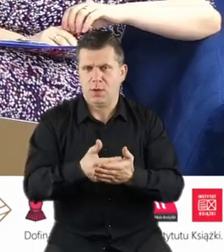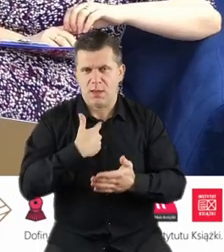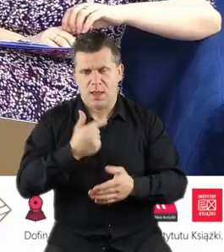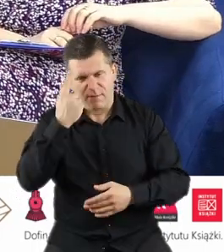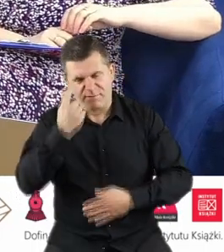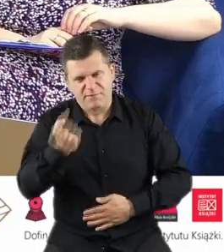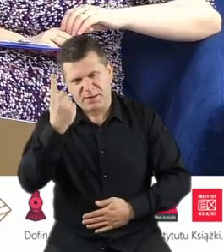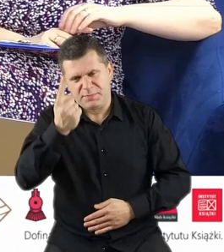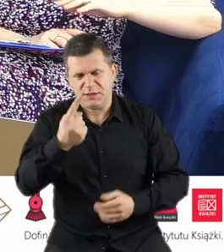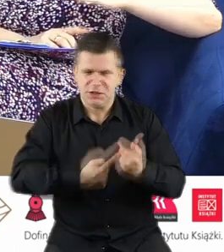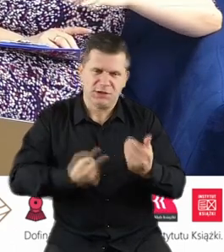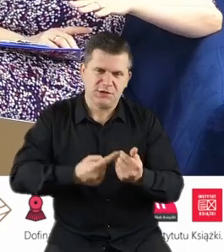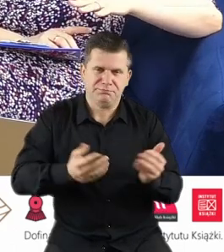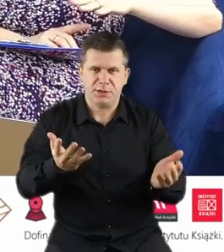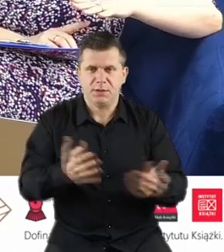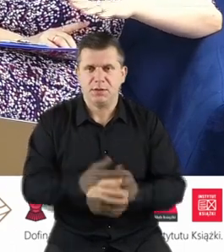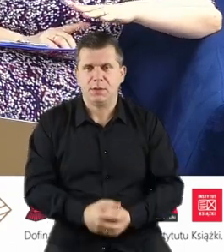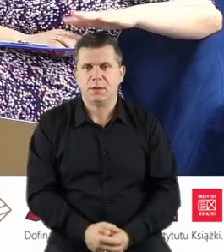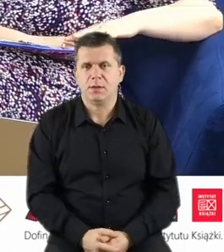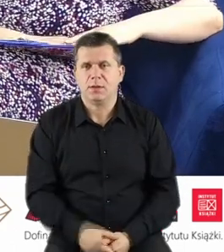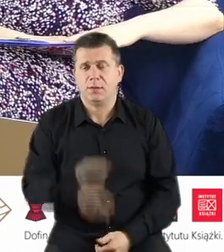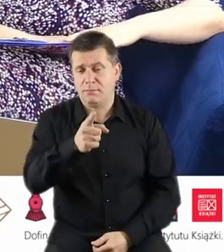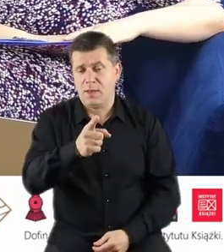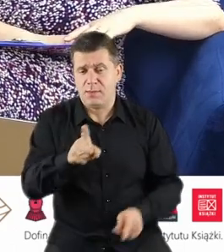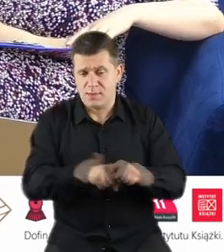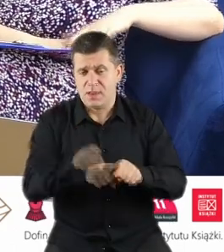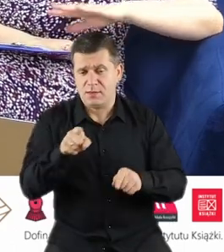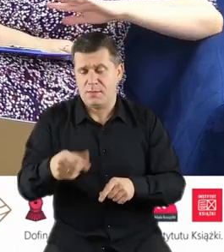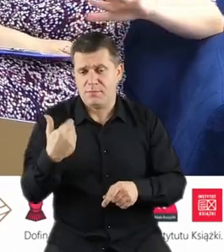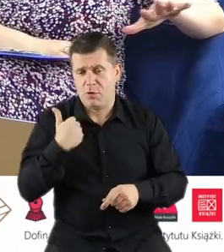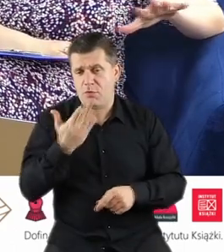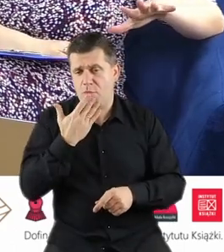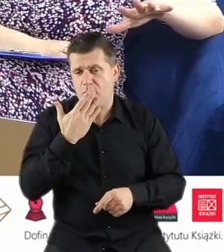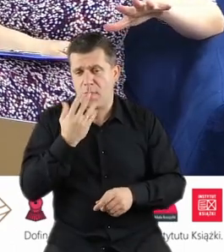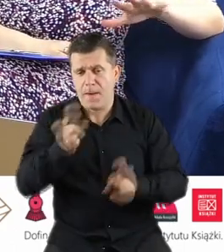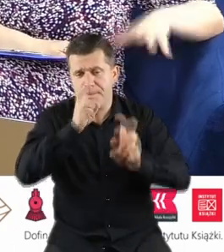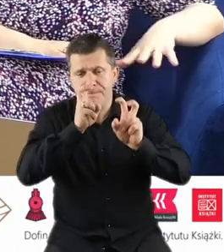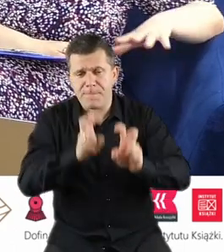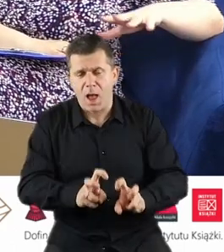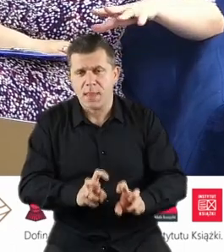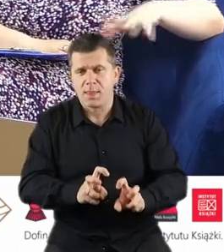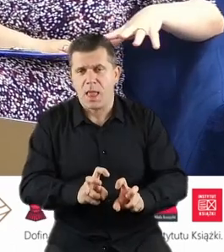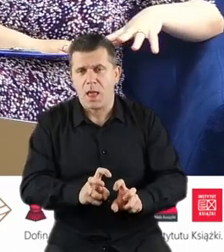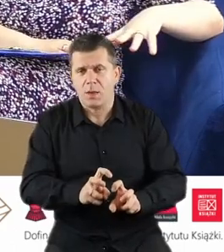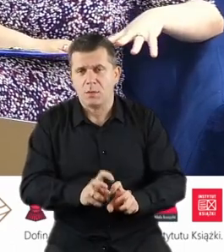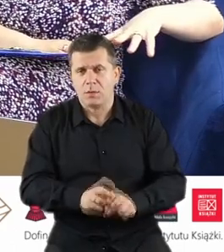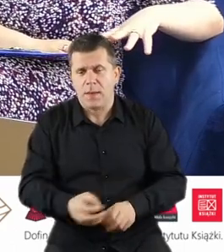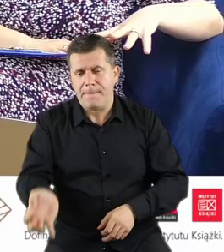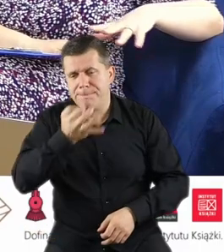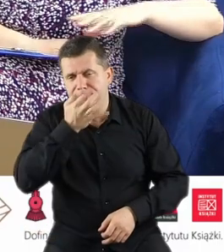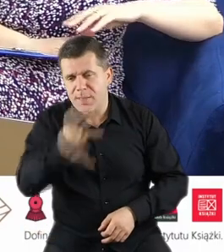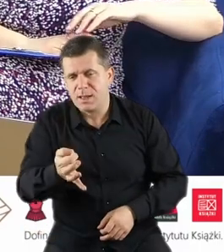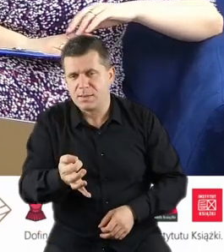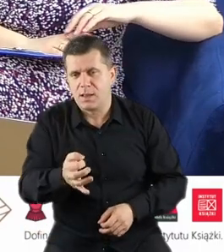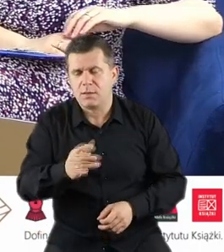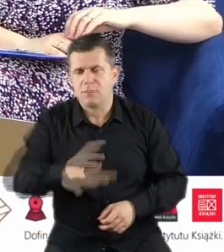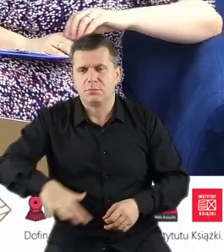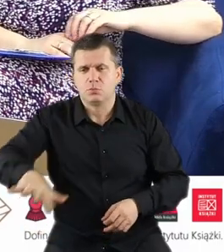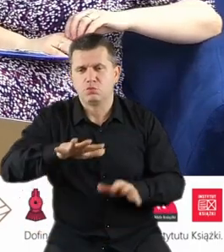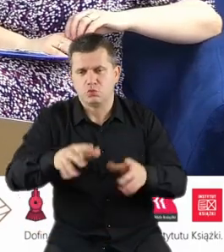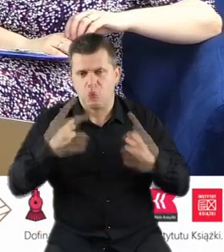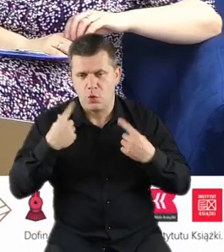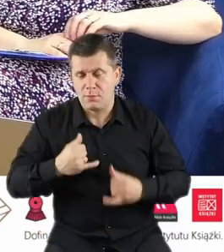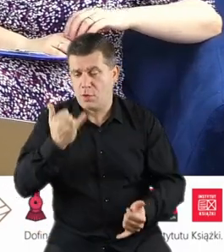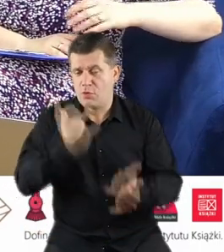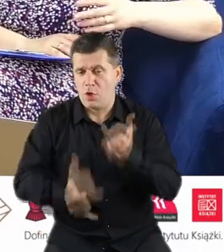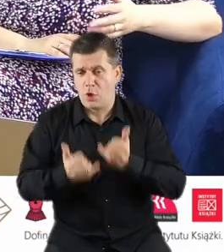właściwie. I pan też w tej chwili o tym mówił, o tym badaniu pytań na szerokiej populacji.